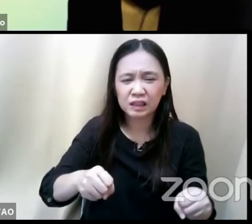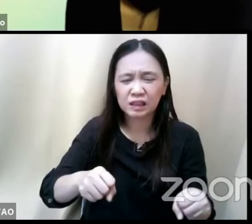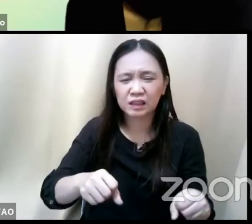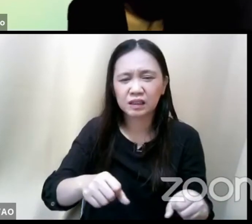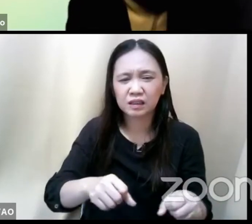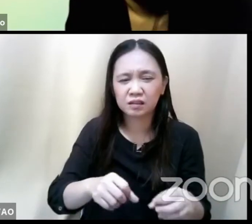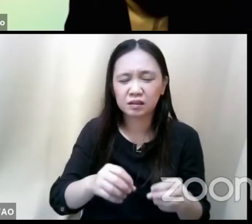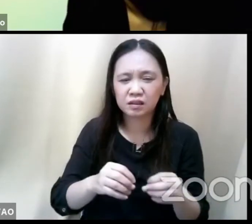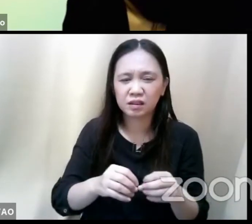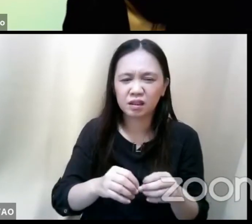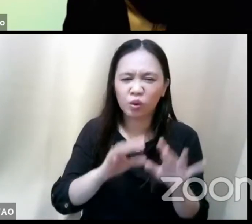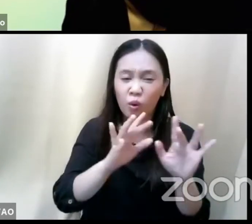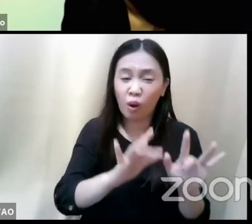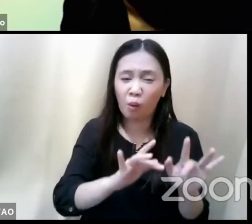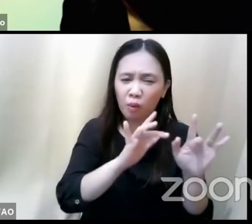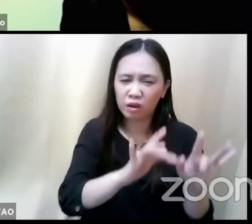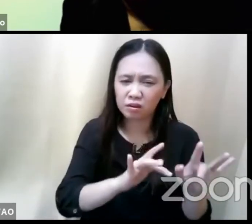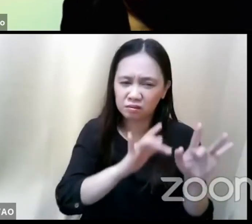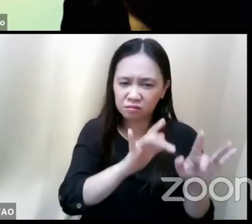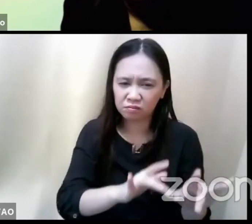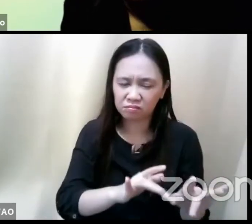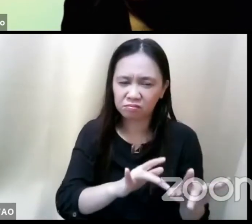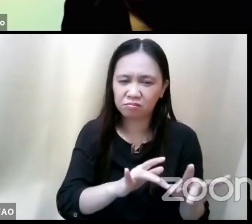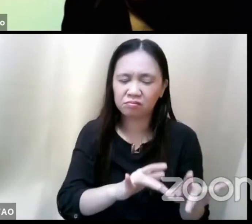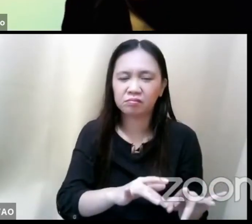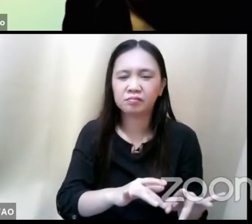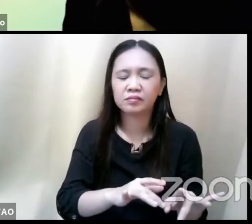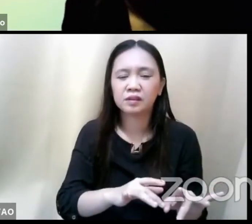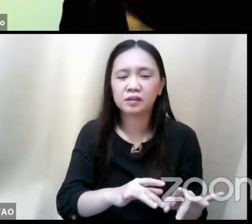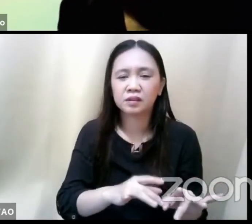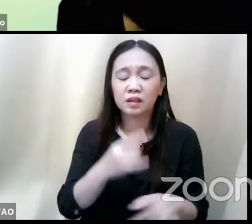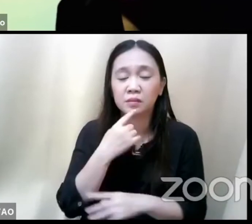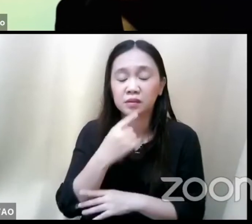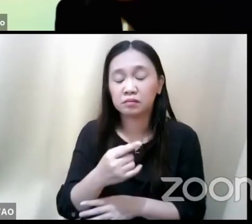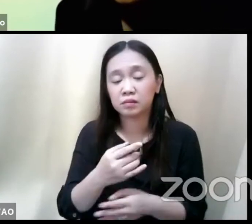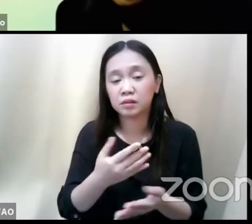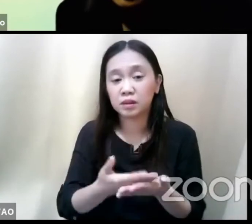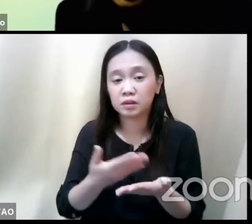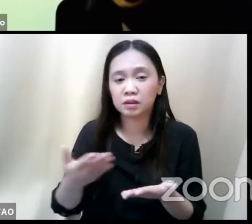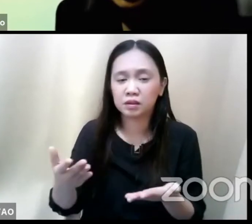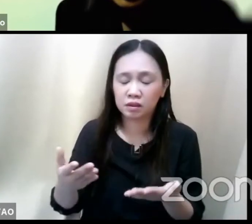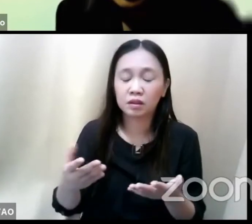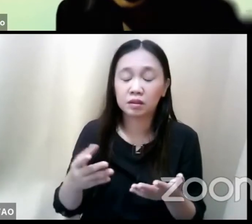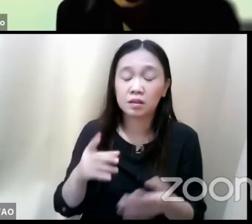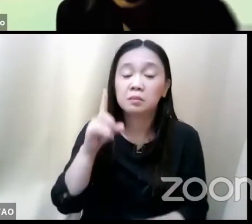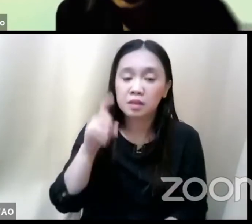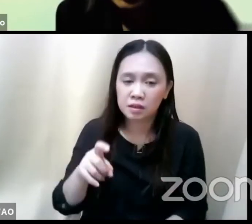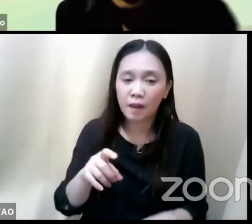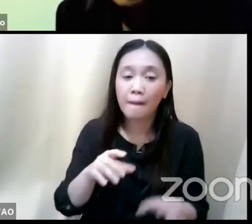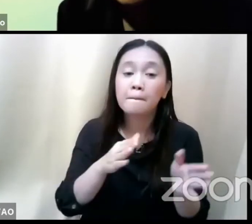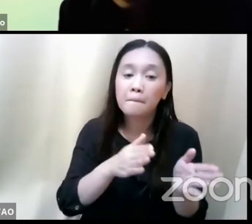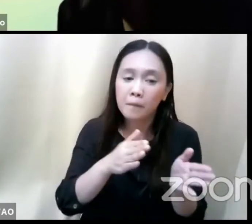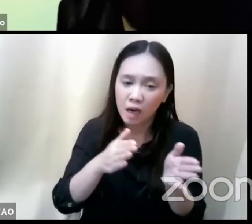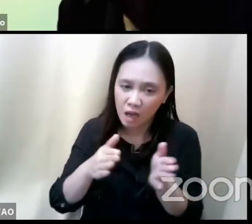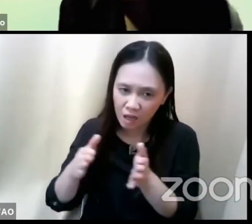mas kawawa siya, magkakaroon siya ng injury. So sabi ko, so ito yung mga bagay na pinaplano na sa bahay